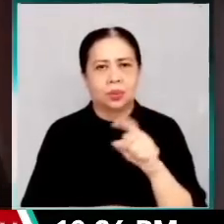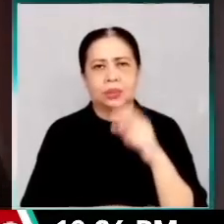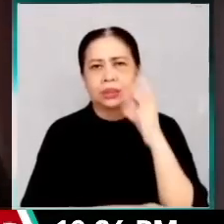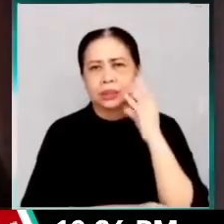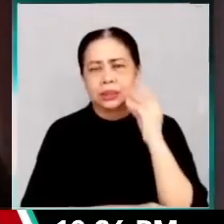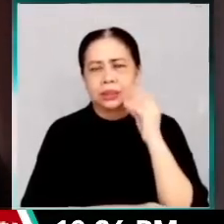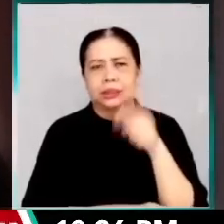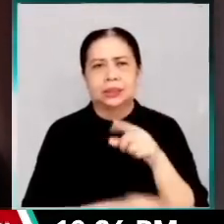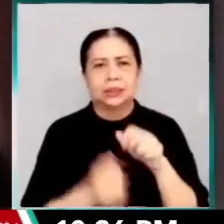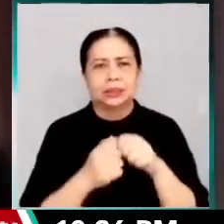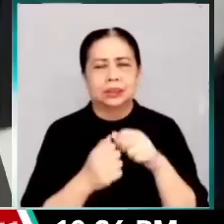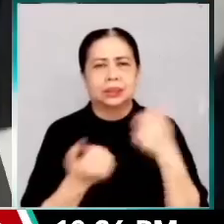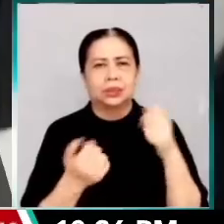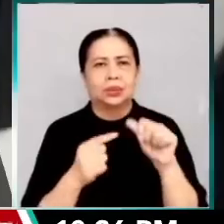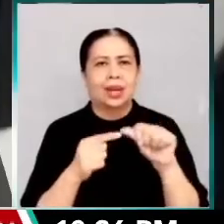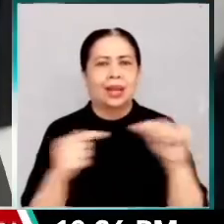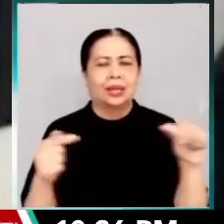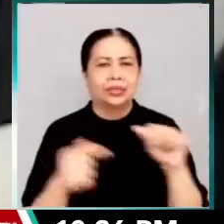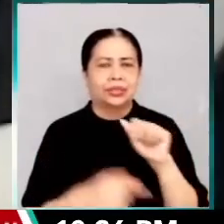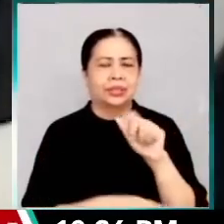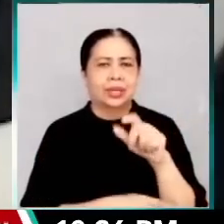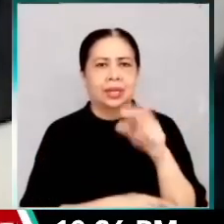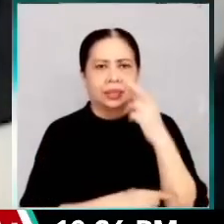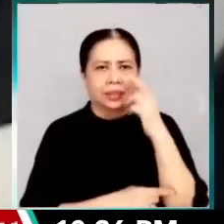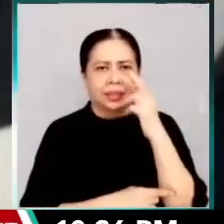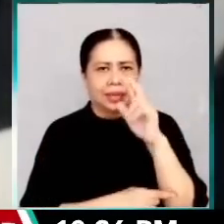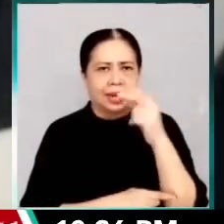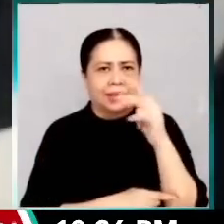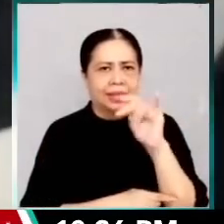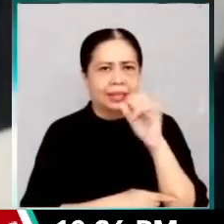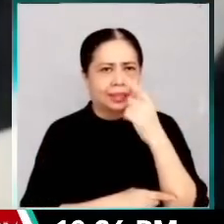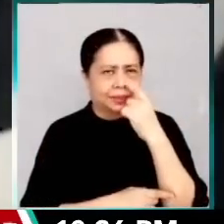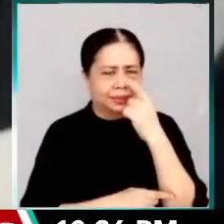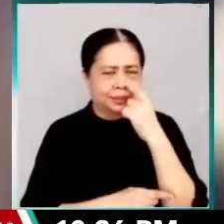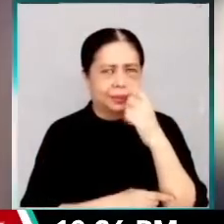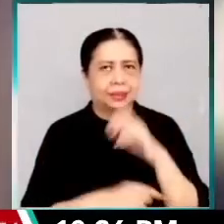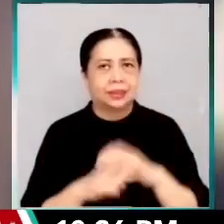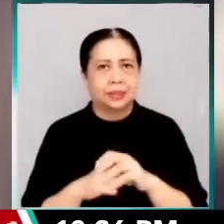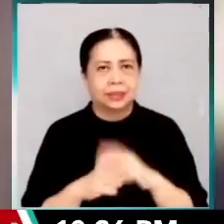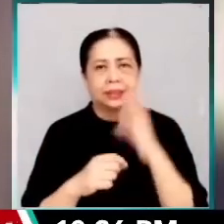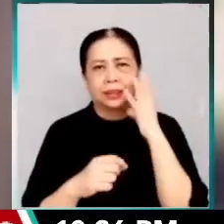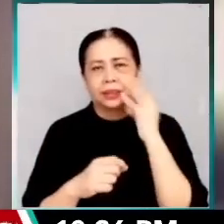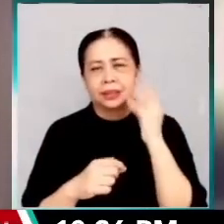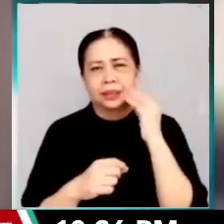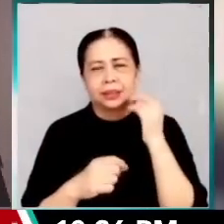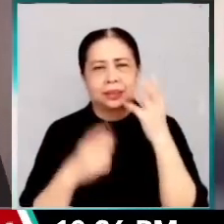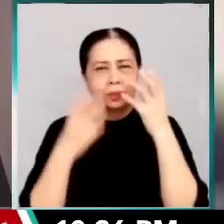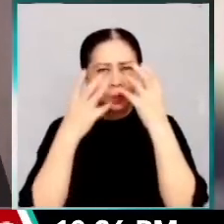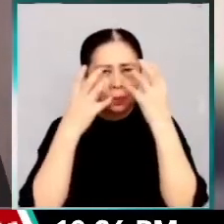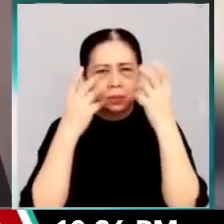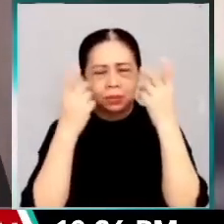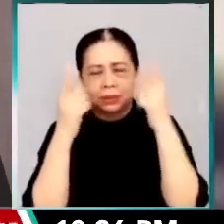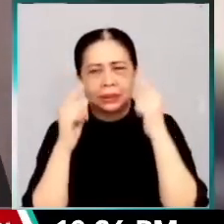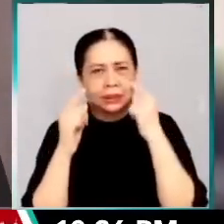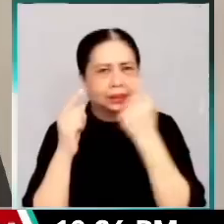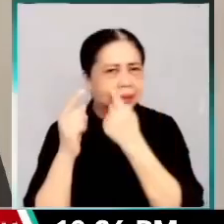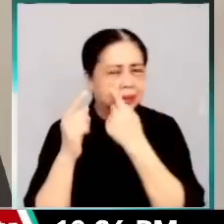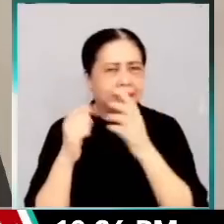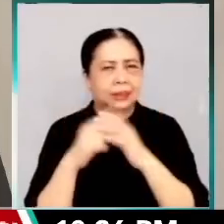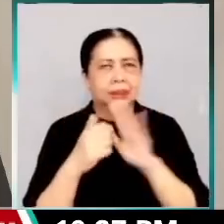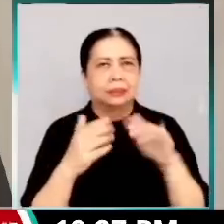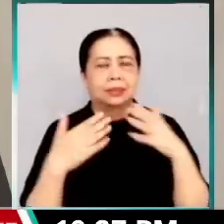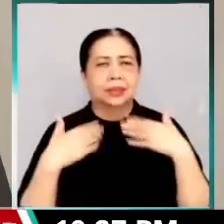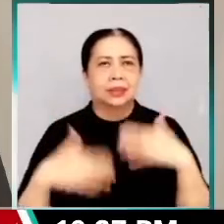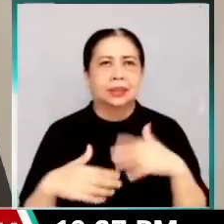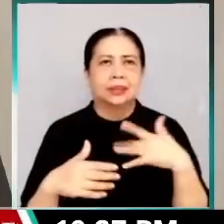sa allergic rhinitis. Na-experience ko po na as in pumapaga po yung mukha ko, yung buo kong katawan. Kung nakita niyo po